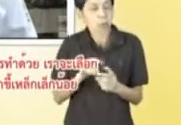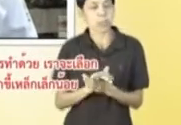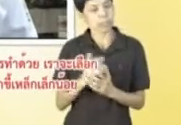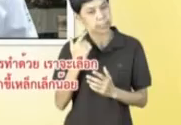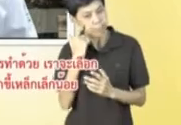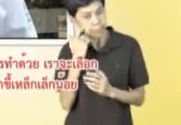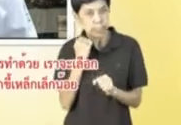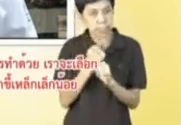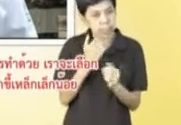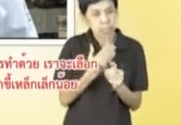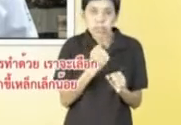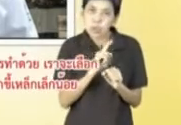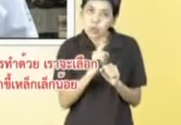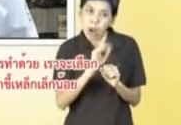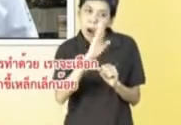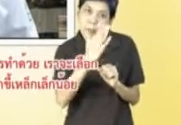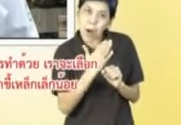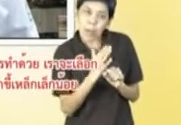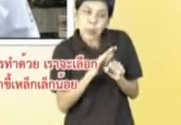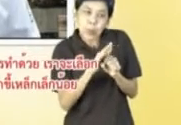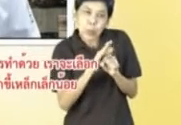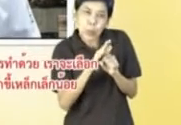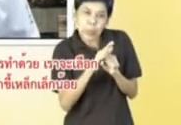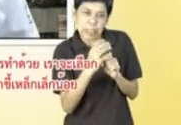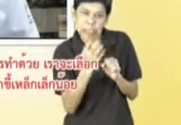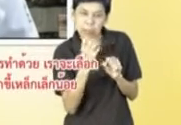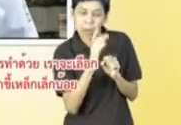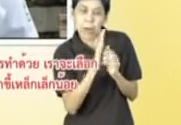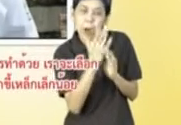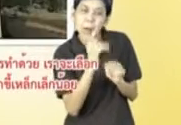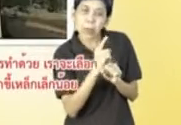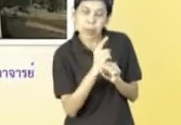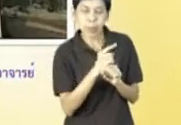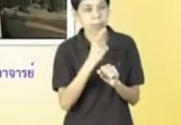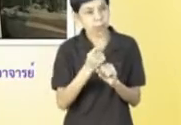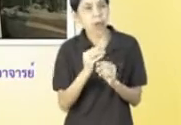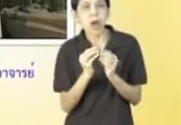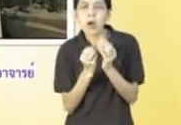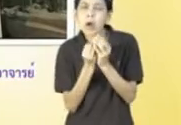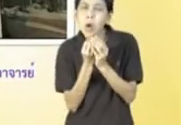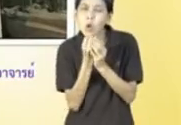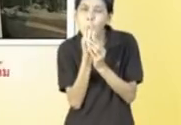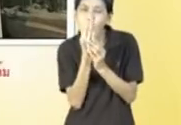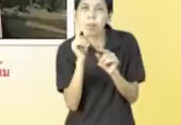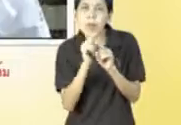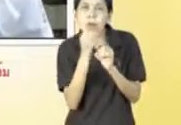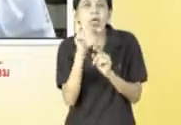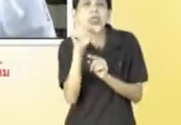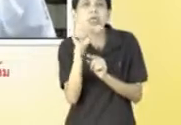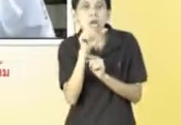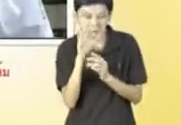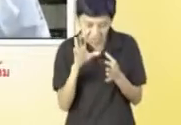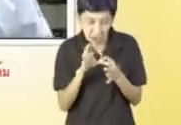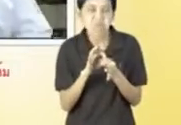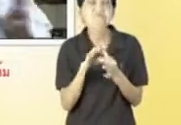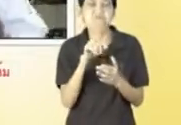ะเลือกใบขี้เหล็กที่อ่อนแล้วก็ผสมดอกขี้เหล็กเล็กน้อย ดอกขี้เหล็กด้วยดอกขี้เหล็กนี่เป็นสีอะไรคะอาจารย ์ออกสีเหลืองครับ